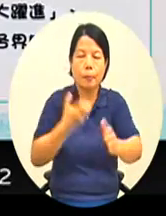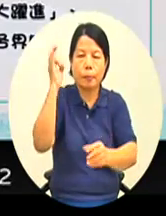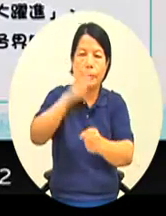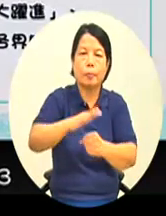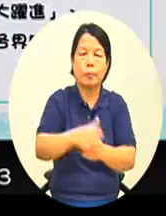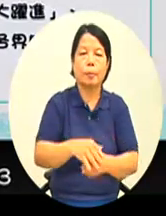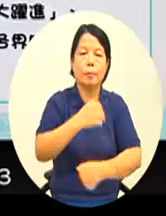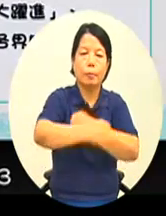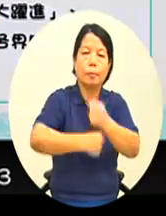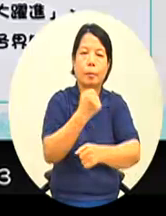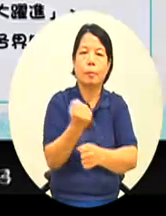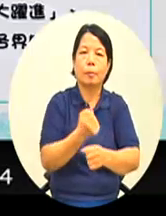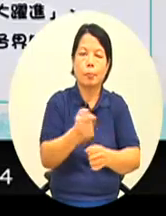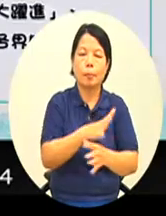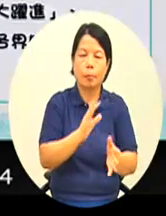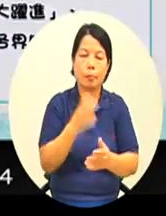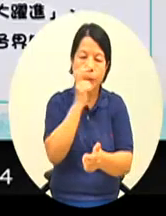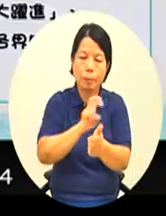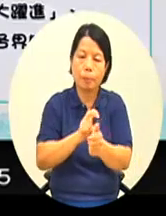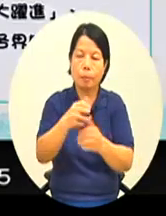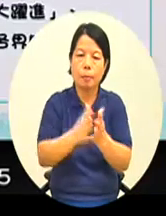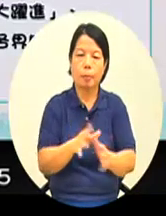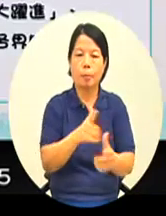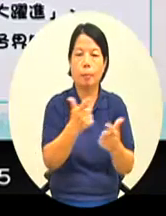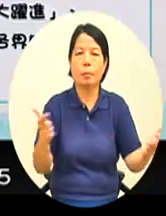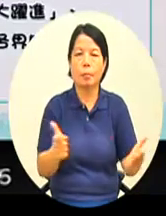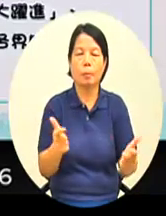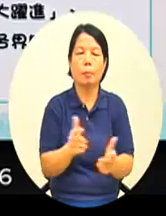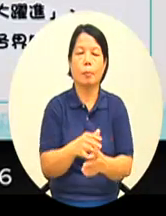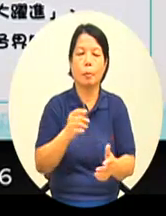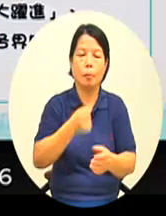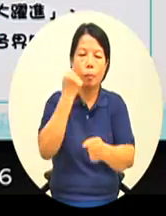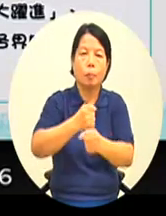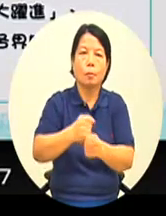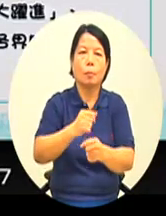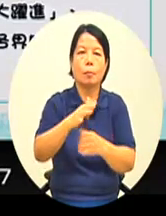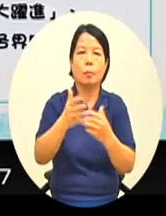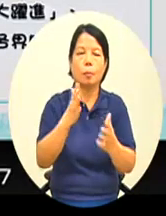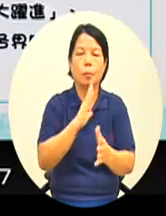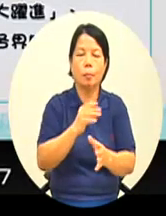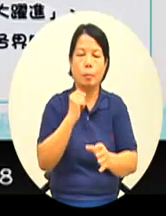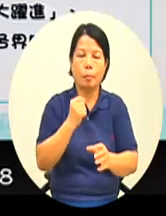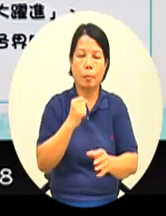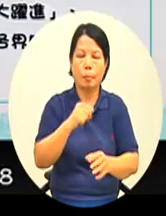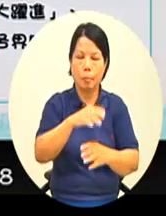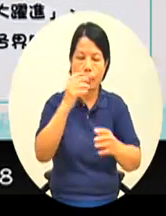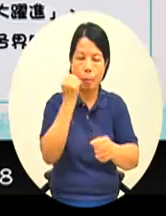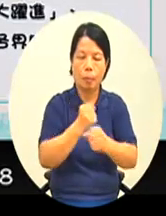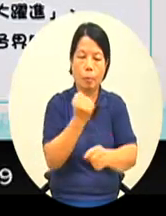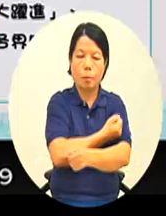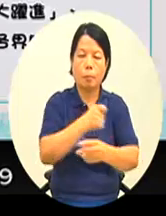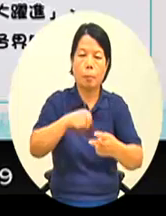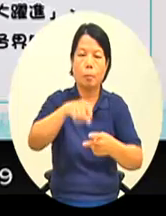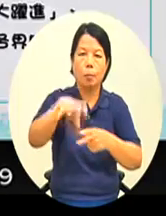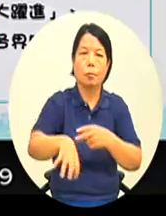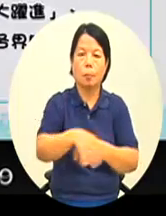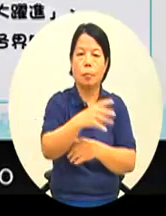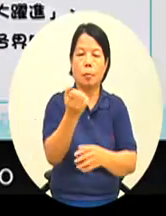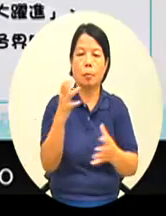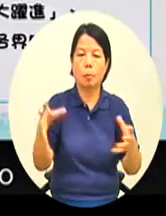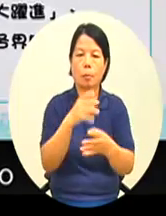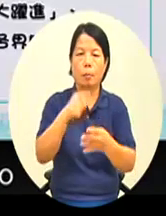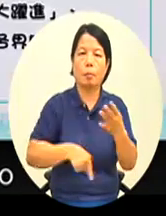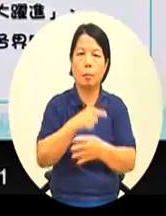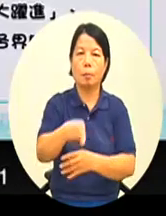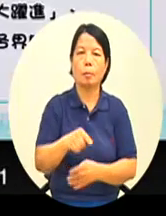动检查、多元就业、在职训练。辛苦了各位这个劳工局的同仁们。其实这